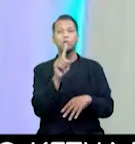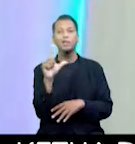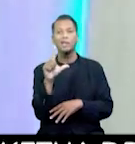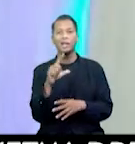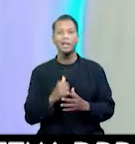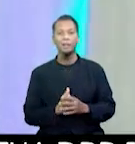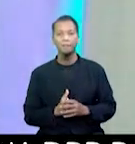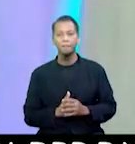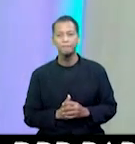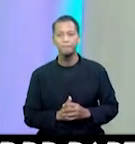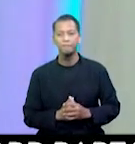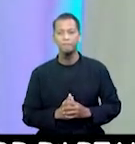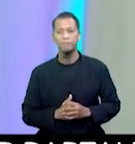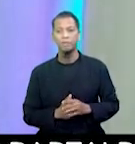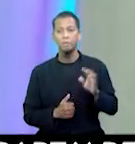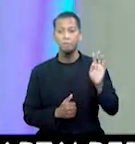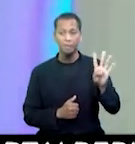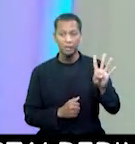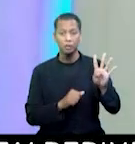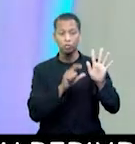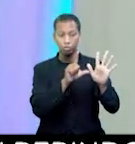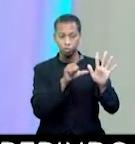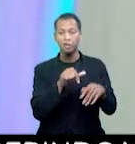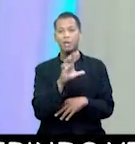Rp1.500 per liter dan dijual dengan harga